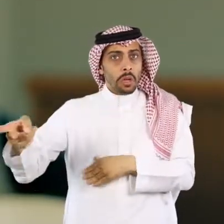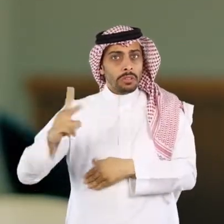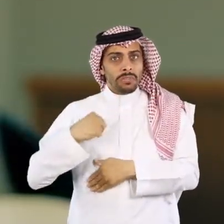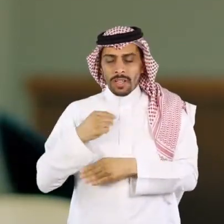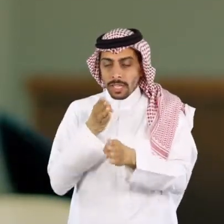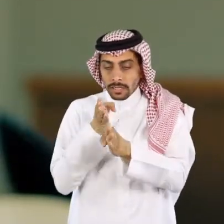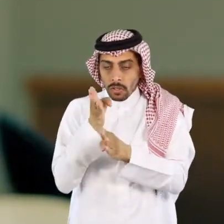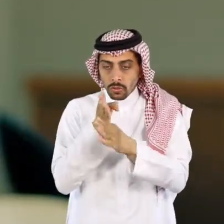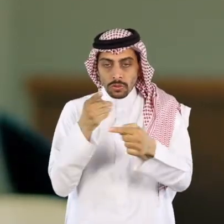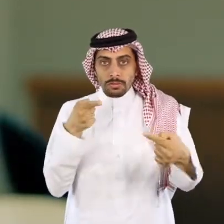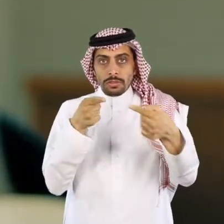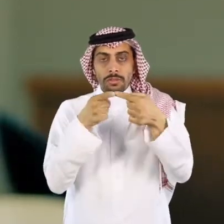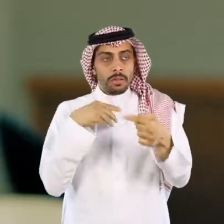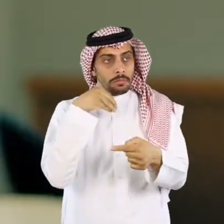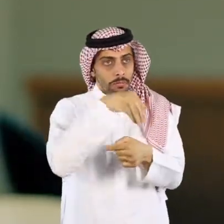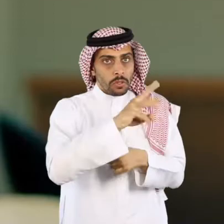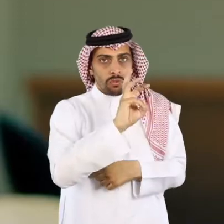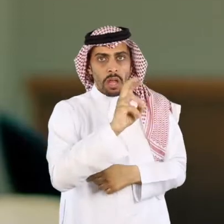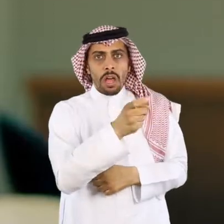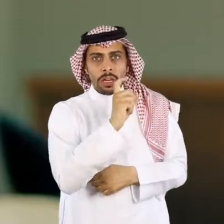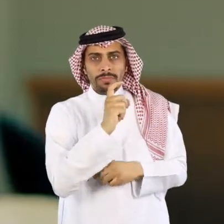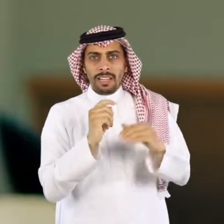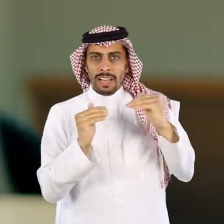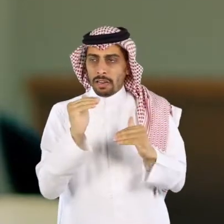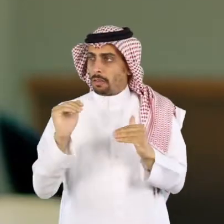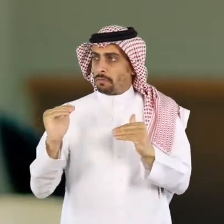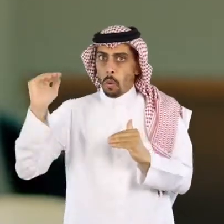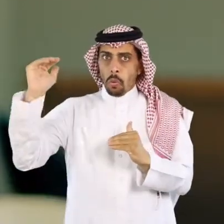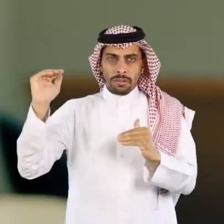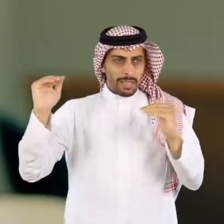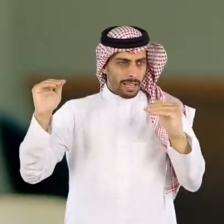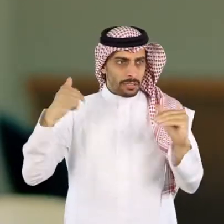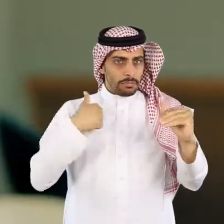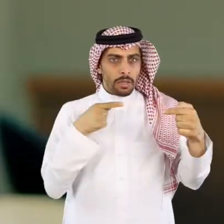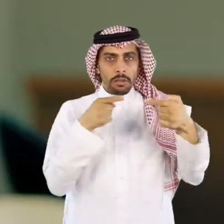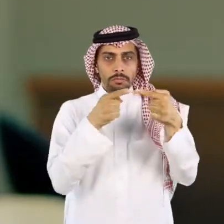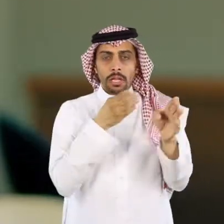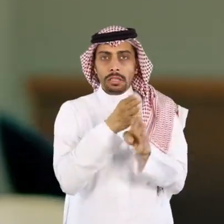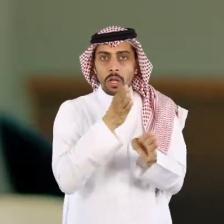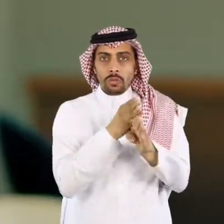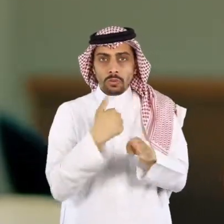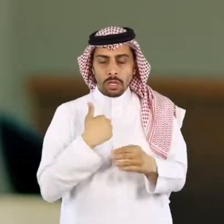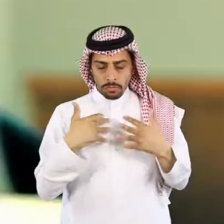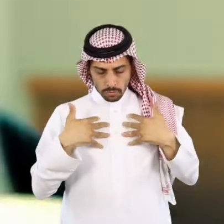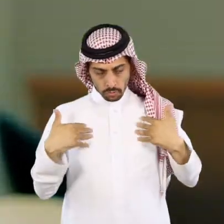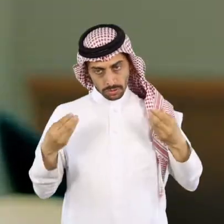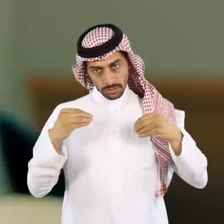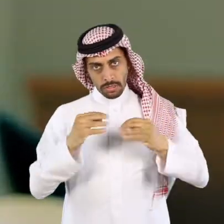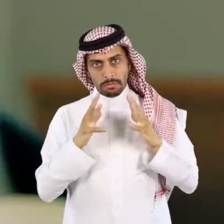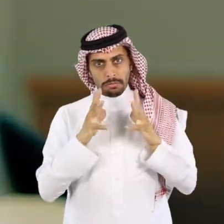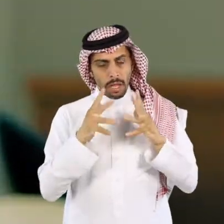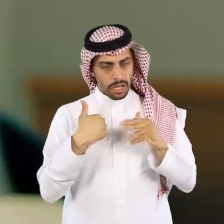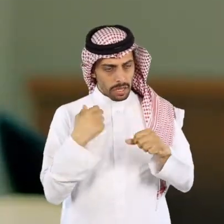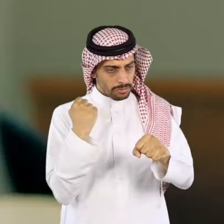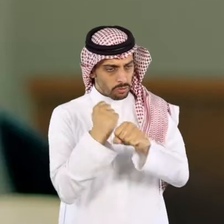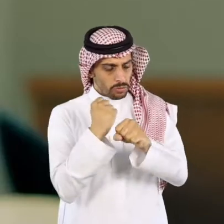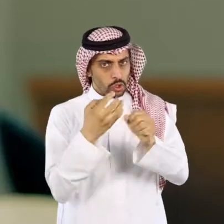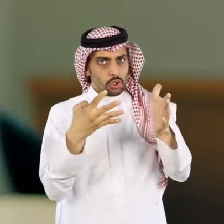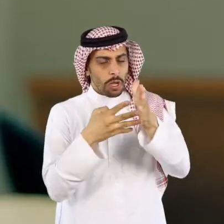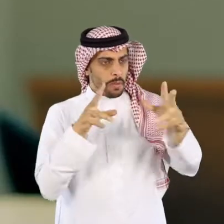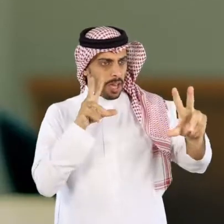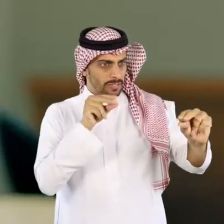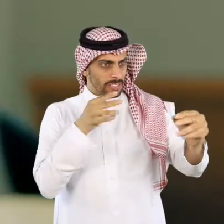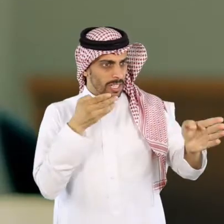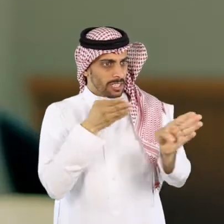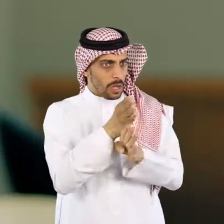مجالي. فبكل صراحة تركتهم وأبغى أشتغل في تخصصي لأني أبغى أنمي مهاراتي. وبمجرد أني